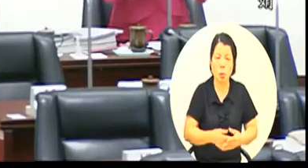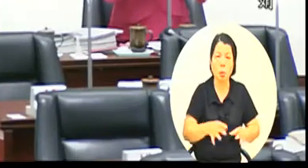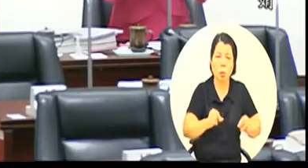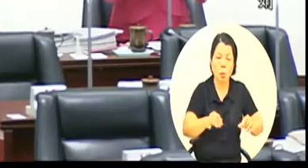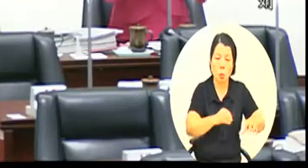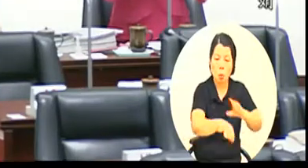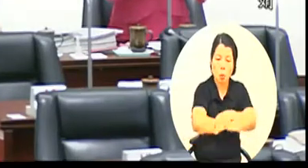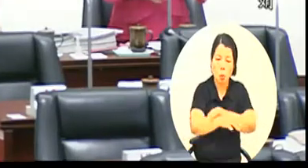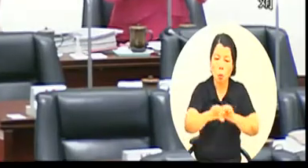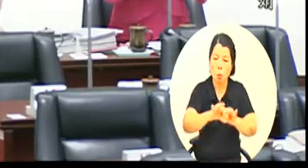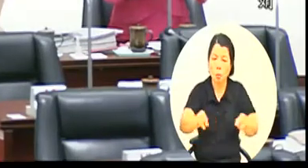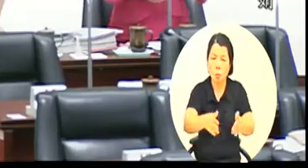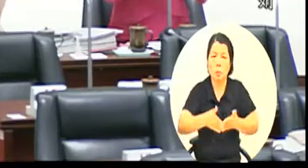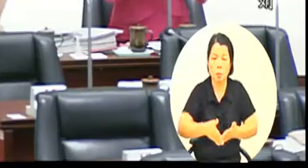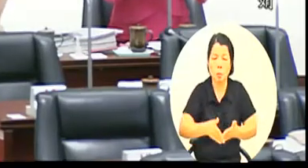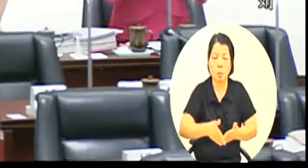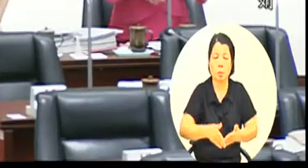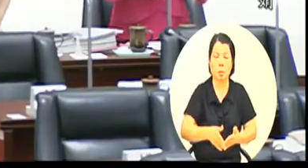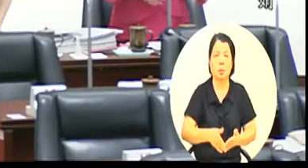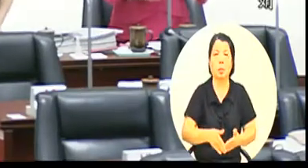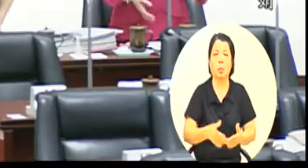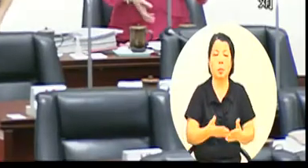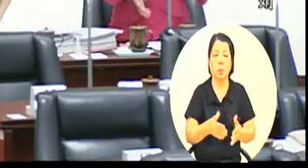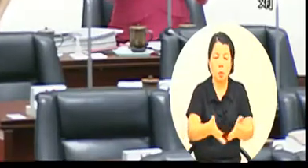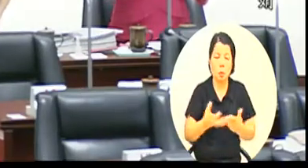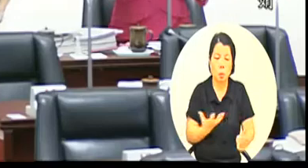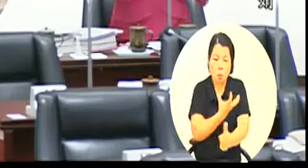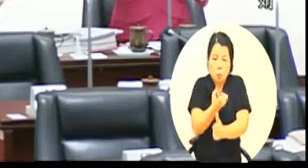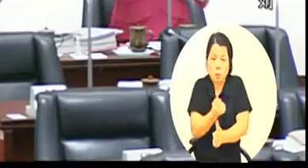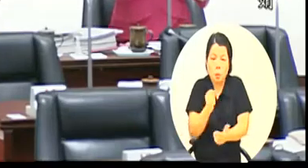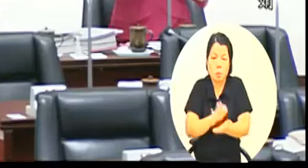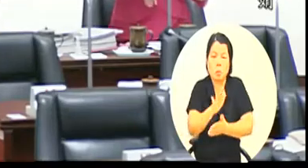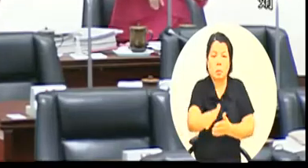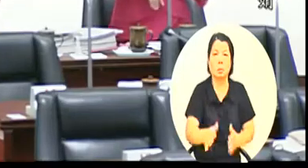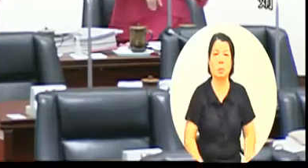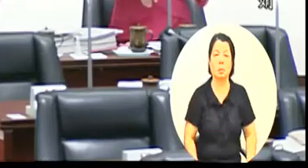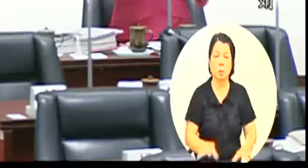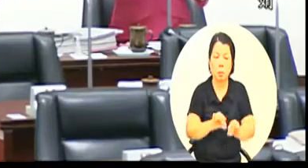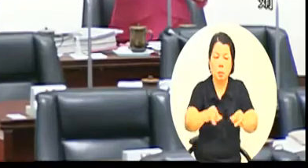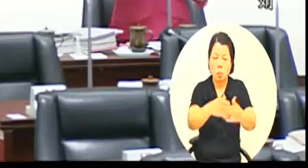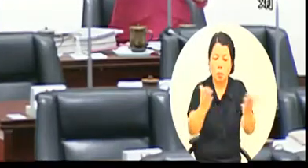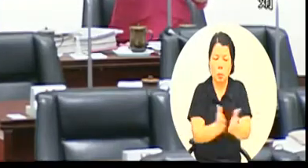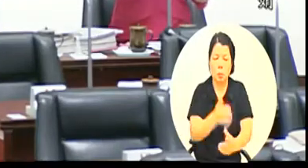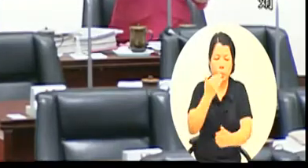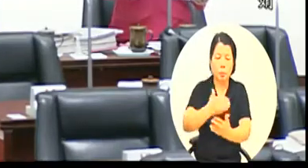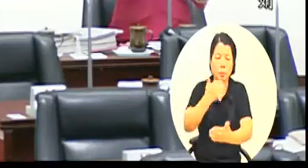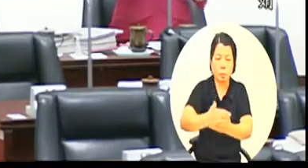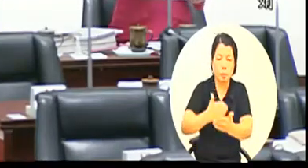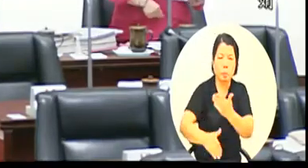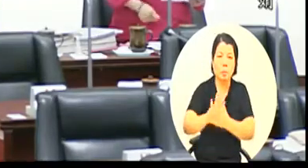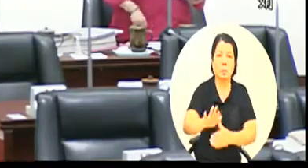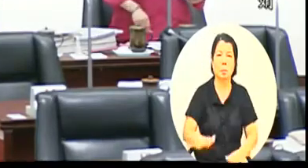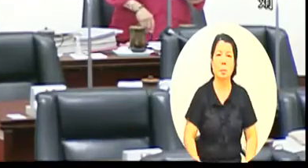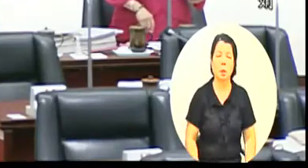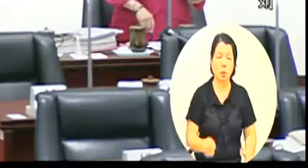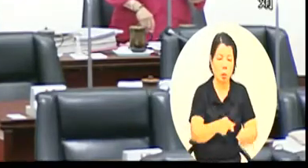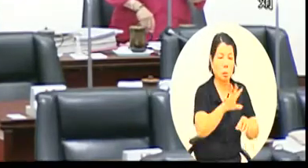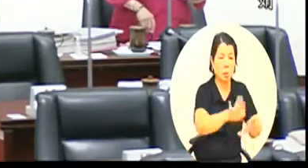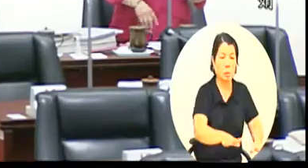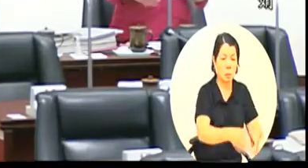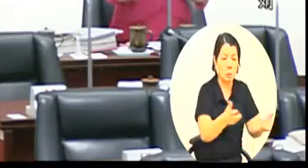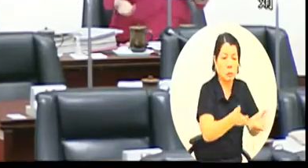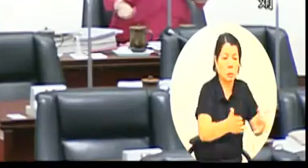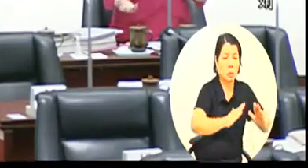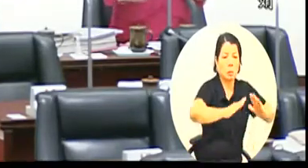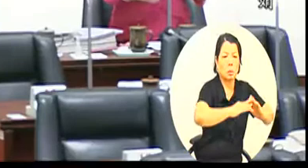管制，我们的容积开始管制以后，我们的整个容积下降， 那下降以后连带我们净利率也调降了，